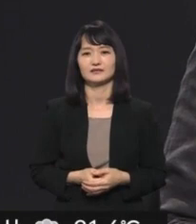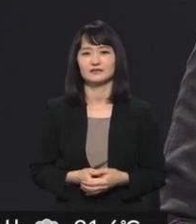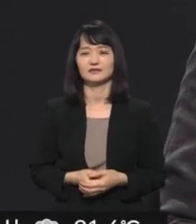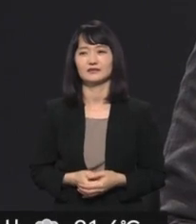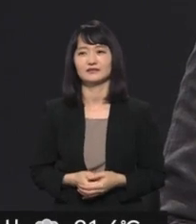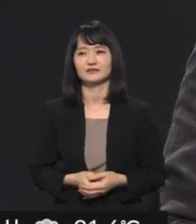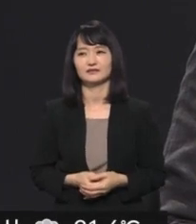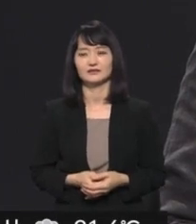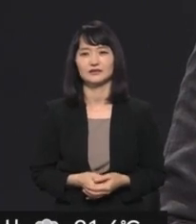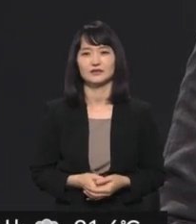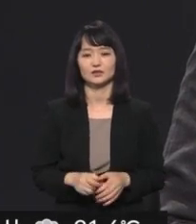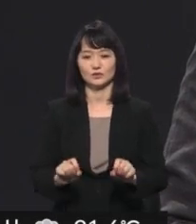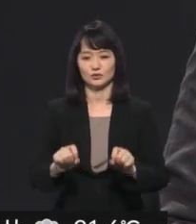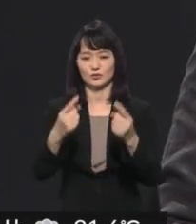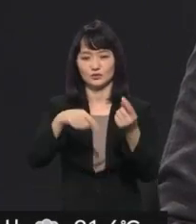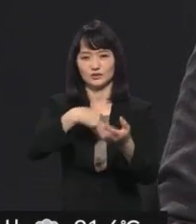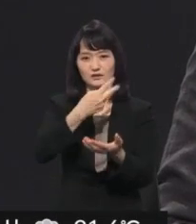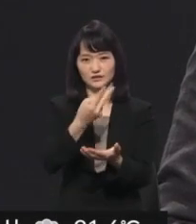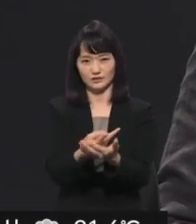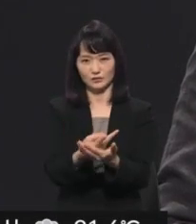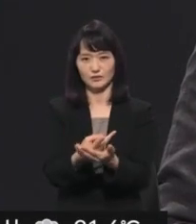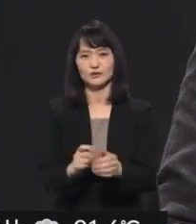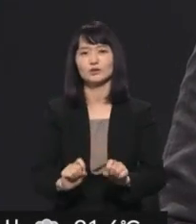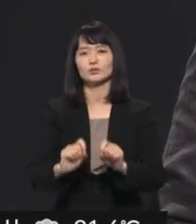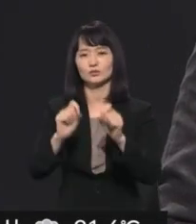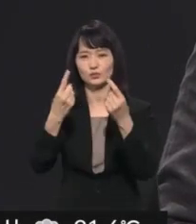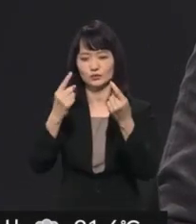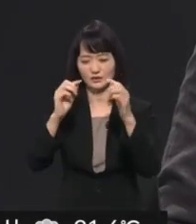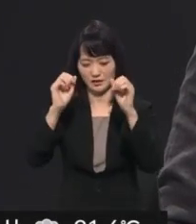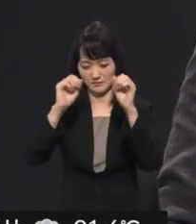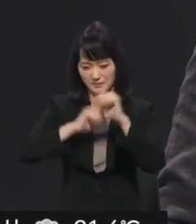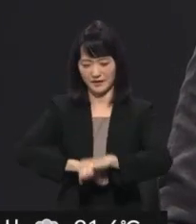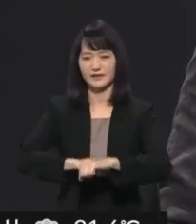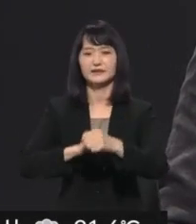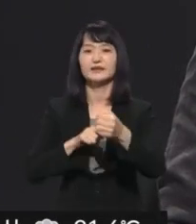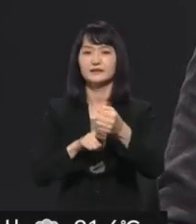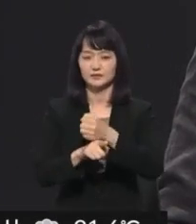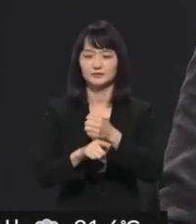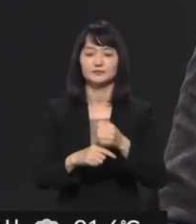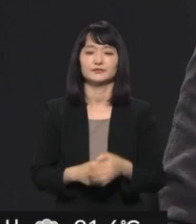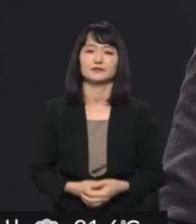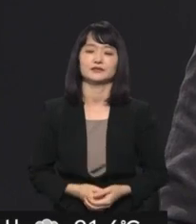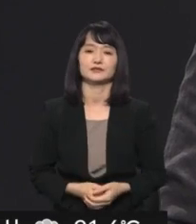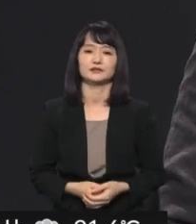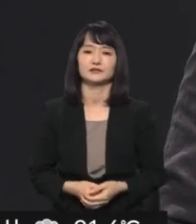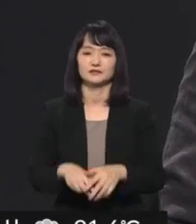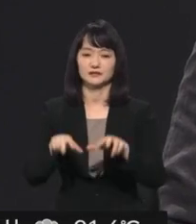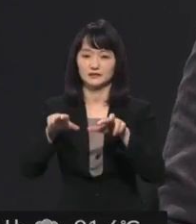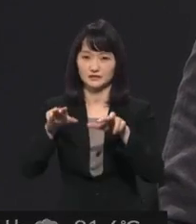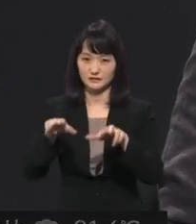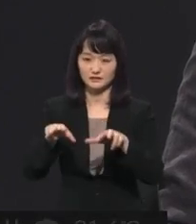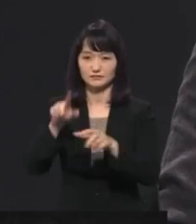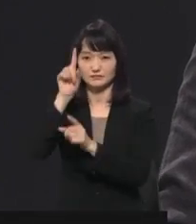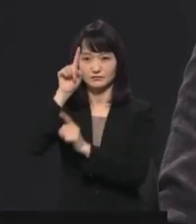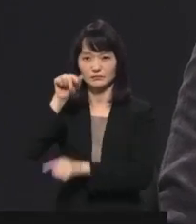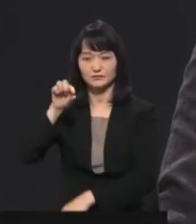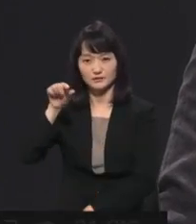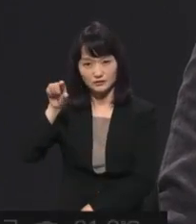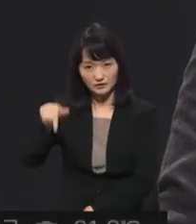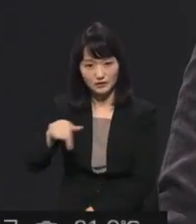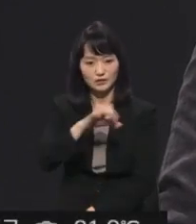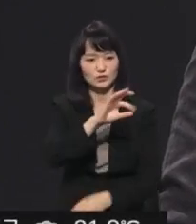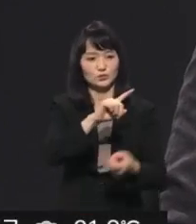같이 넘어져서 같이 만한 내려 뜻을 잘 알고 있습니까 지금 이승석 대표와 유력한 사이에 이 끝없는